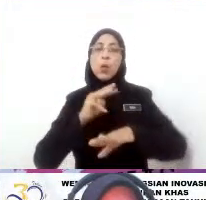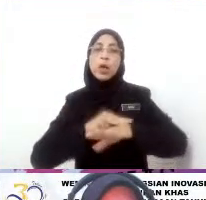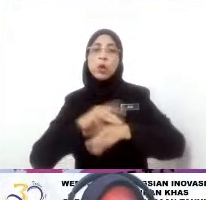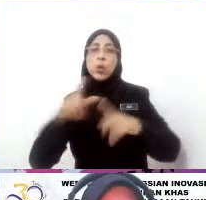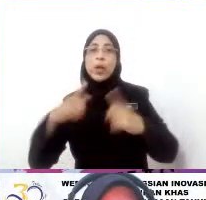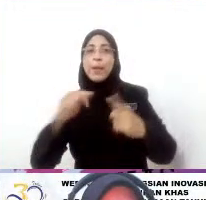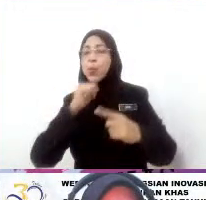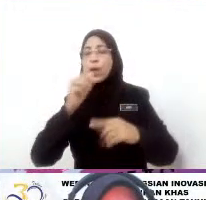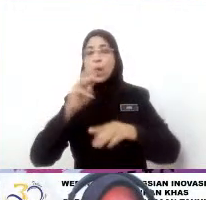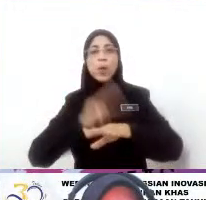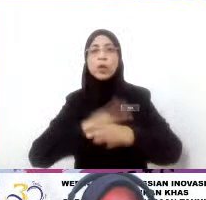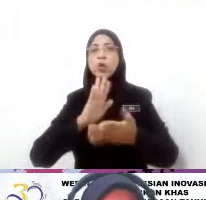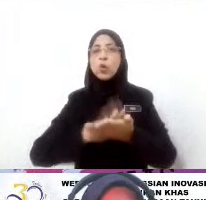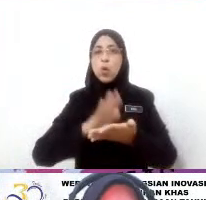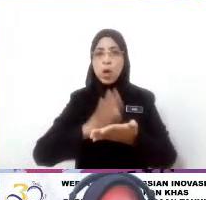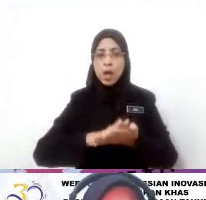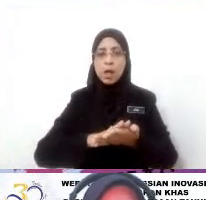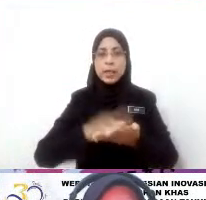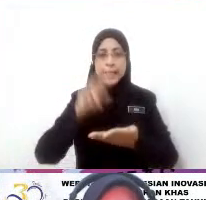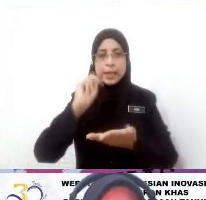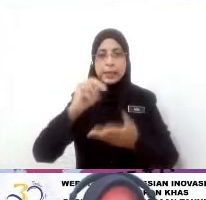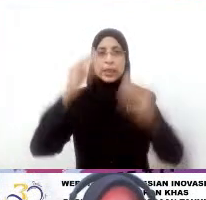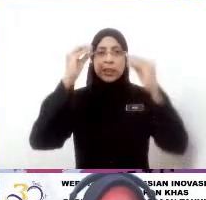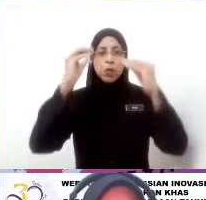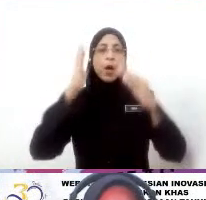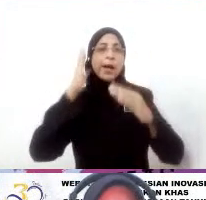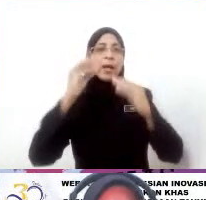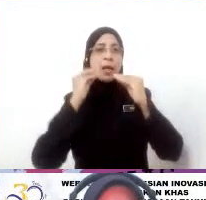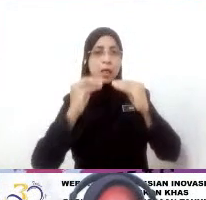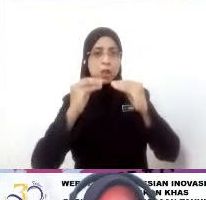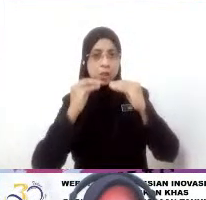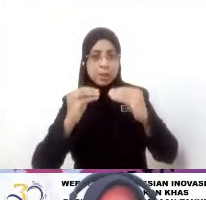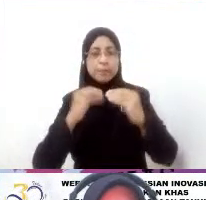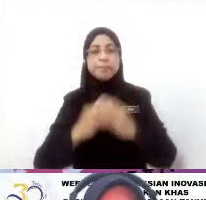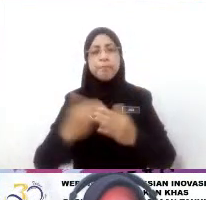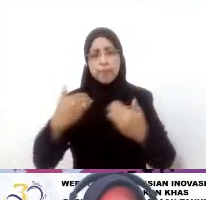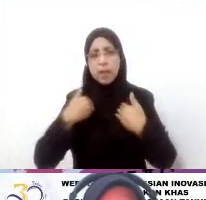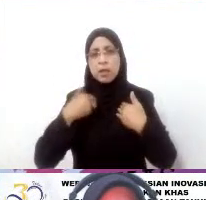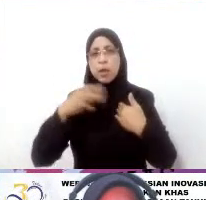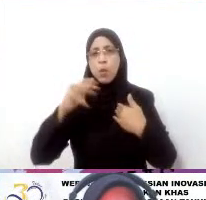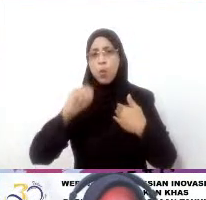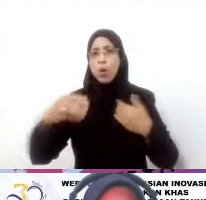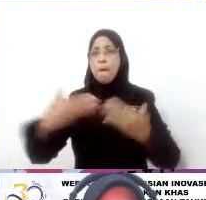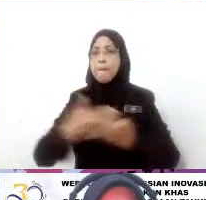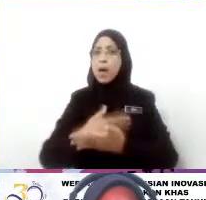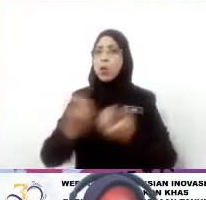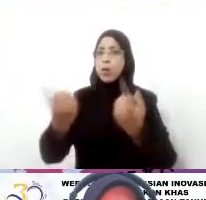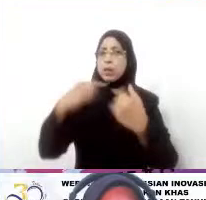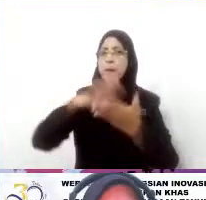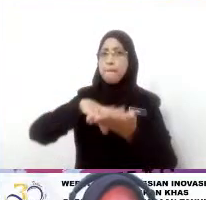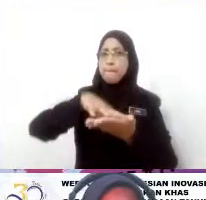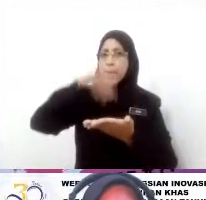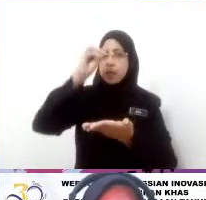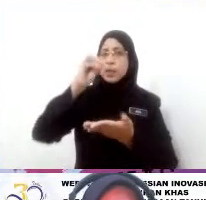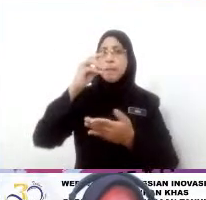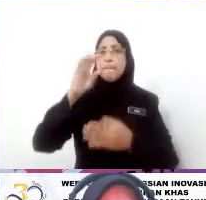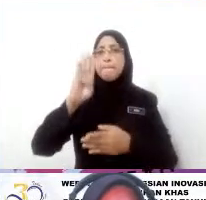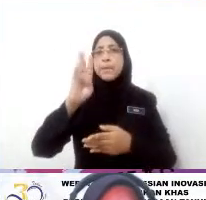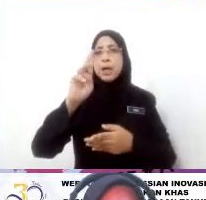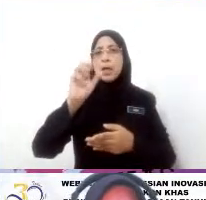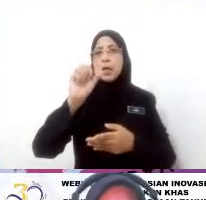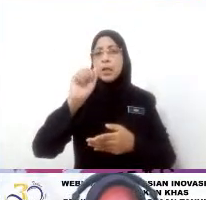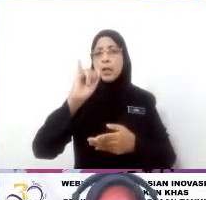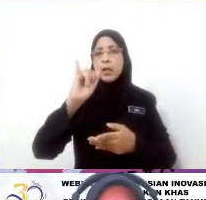di luar waktu PDP. Jadi ada je murid yang dekat tempat baru nak belajar ikut inisiatif tu.